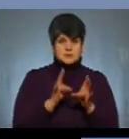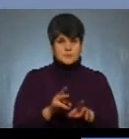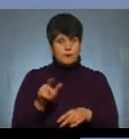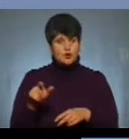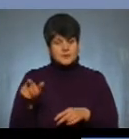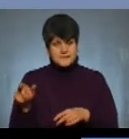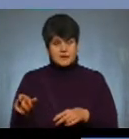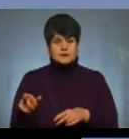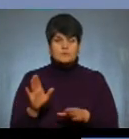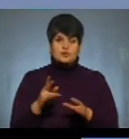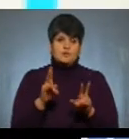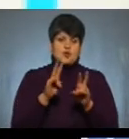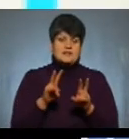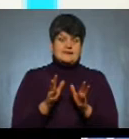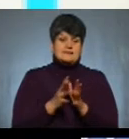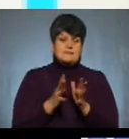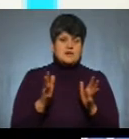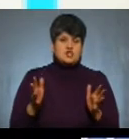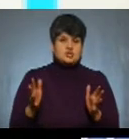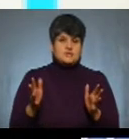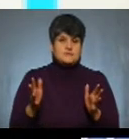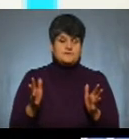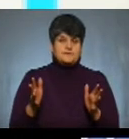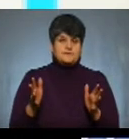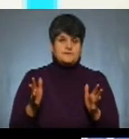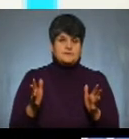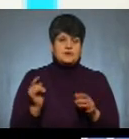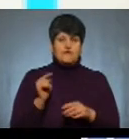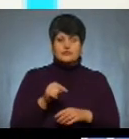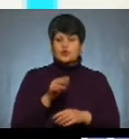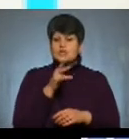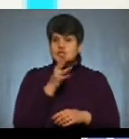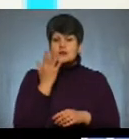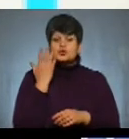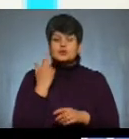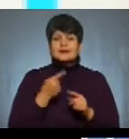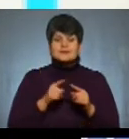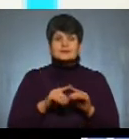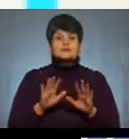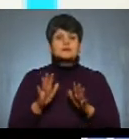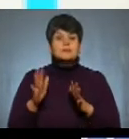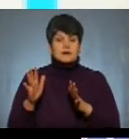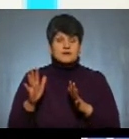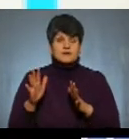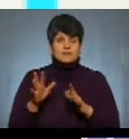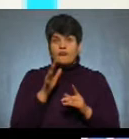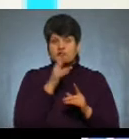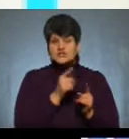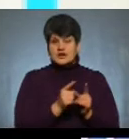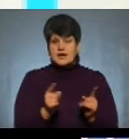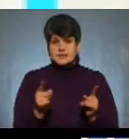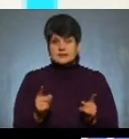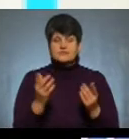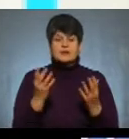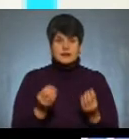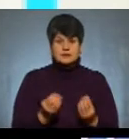І будемо розглядати або збільшення, відповідно, в той час, коли це трапляється, тобто в розрізі